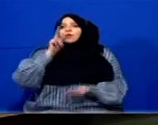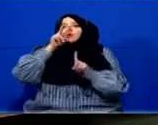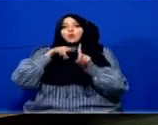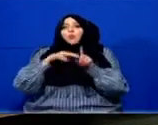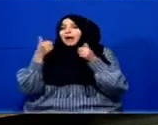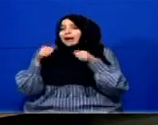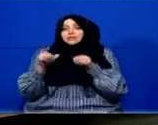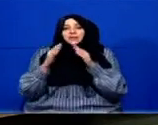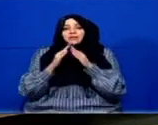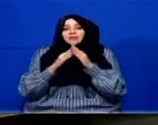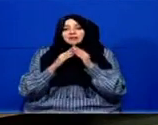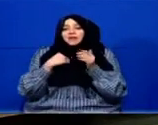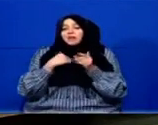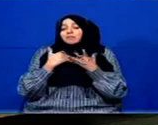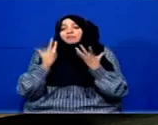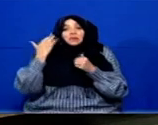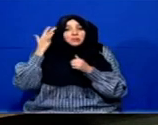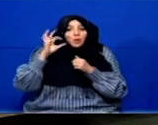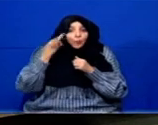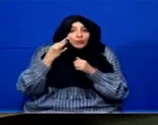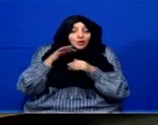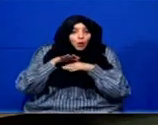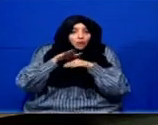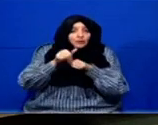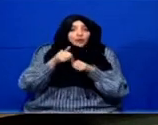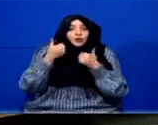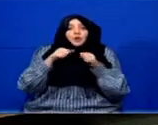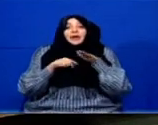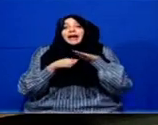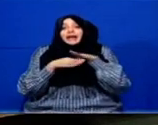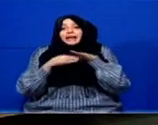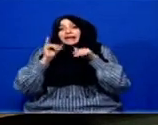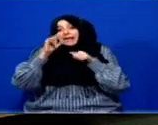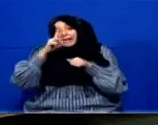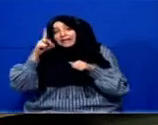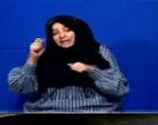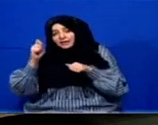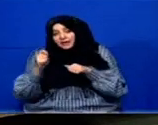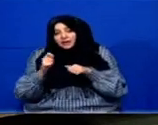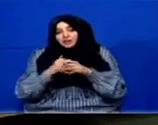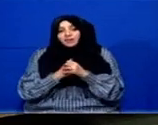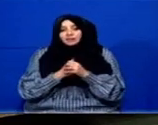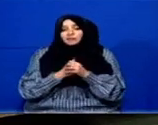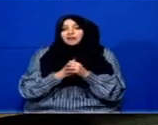هي العده محتاره اسكت كمل للعده تحت ولا ما تكملها